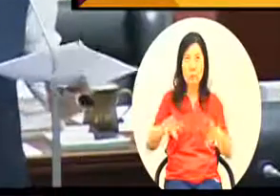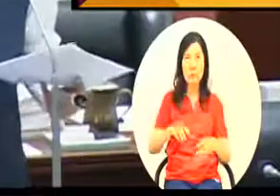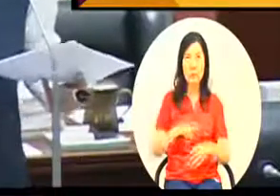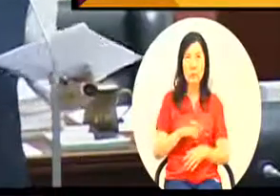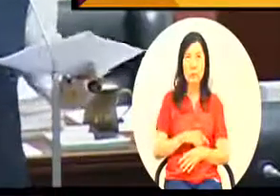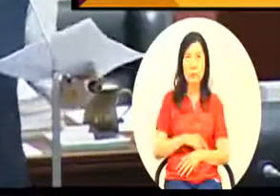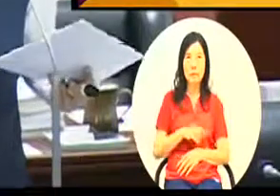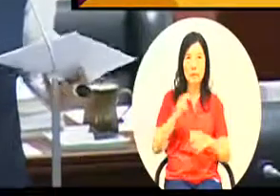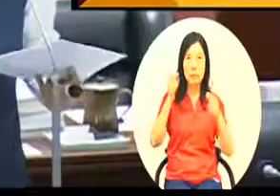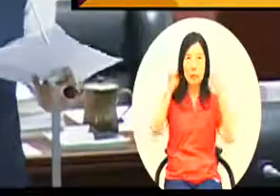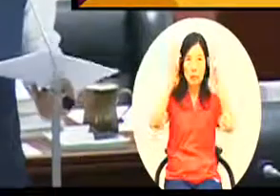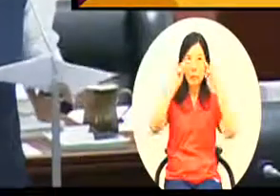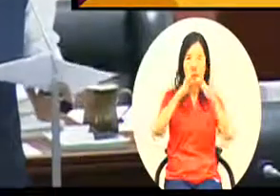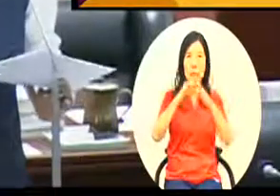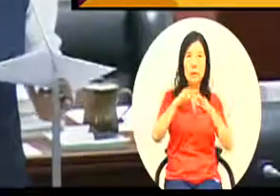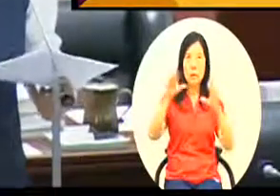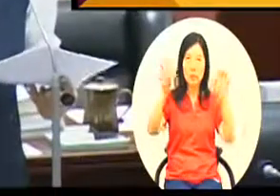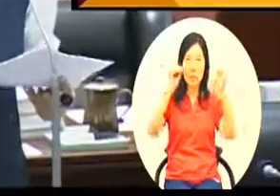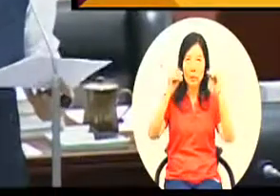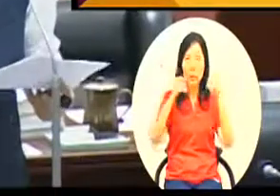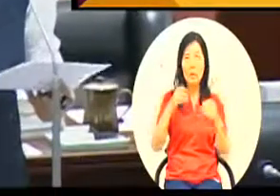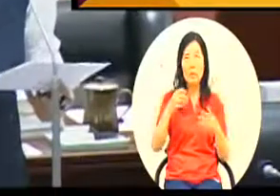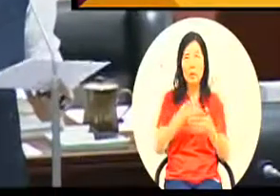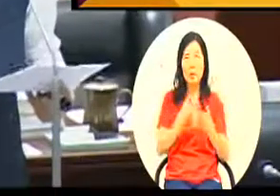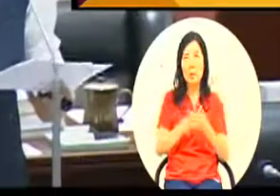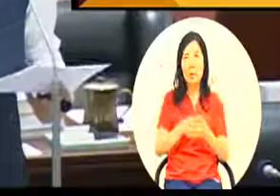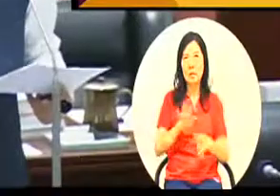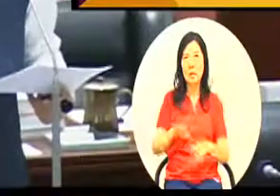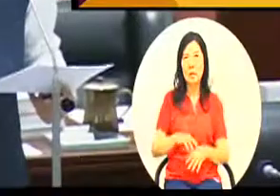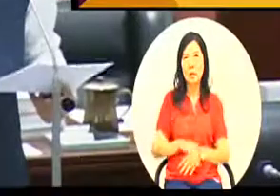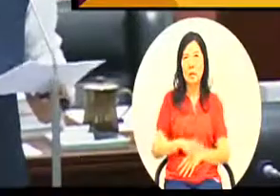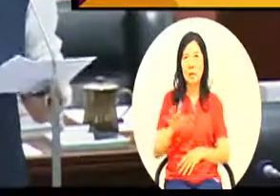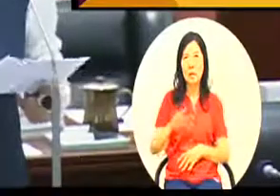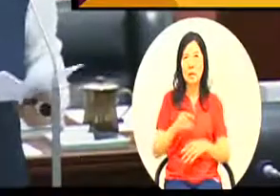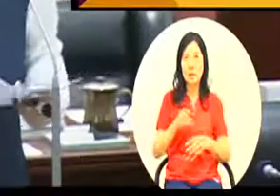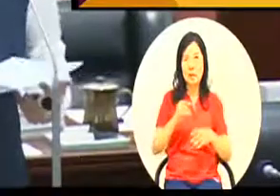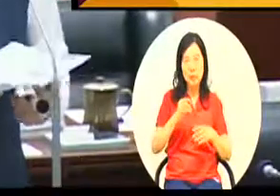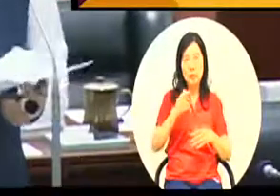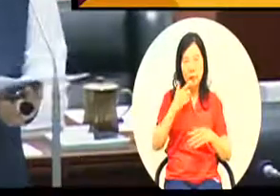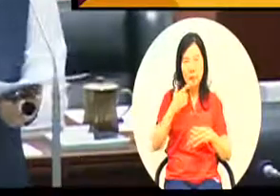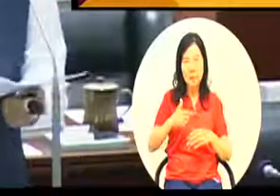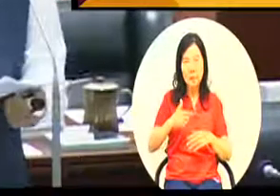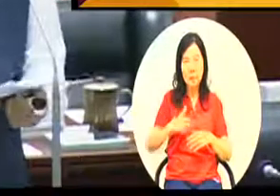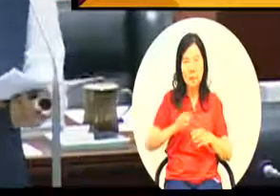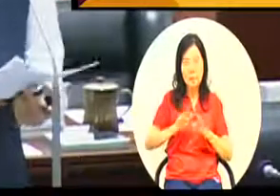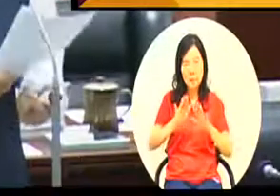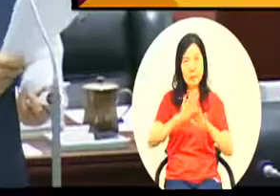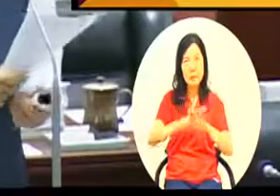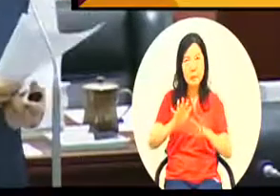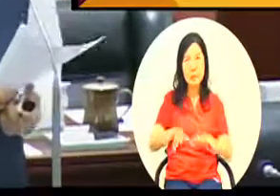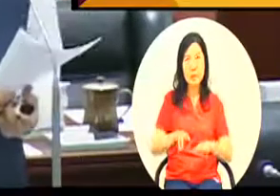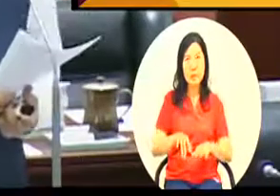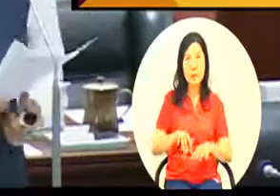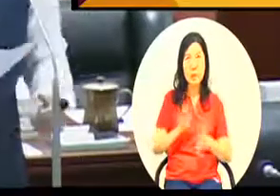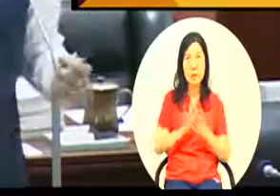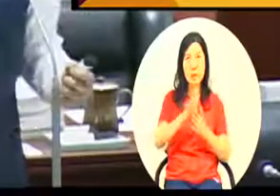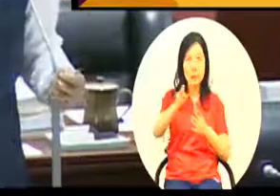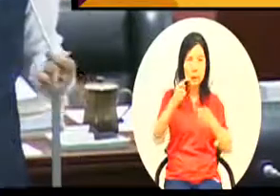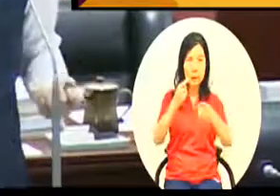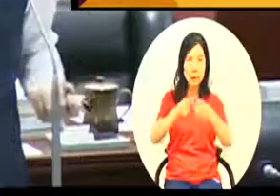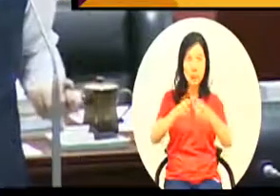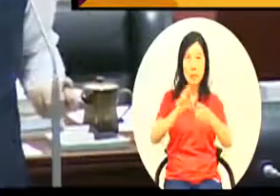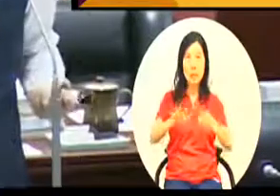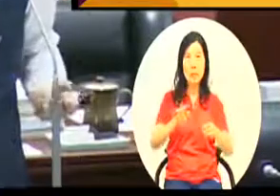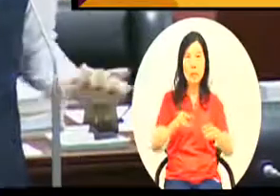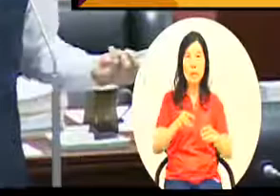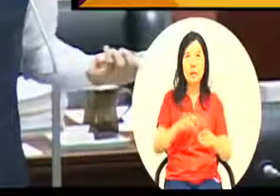因为资源比较少，那我们可能。当然，这我们要慢慢要进步的哈。那我觉得这是一个未来一个方向。如果我们的间数